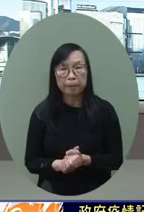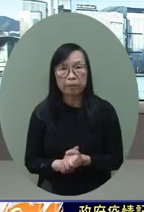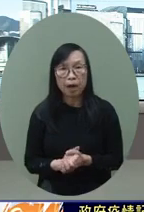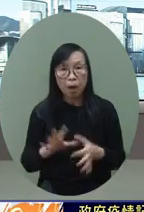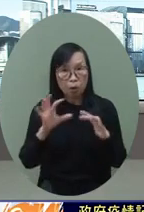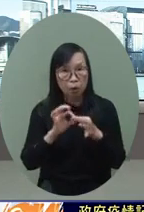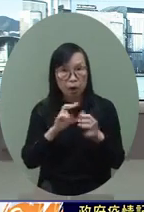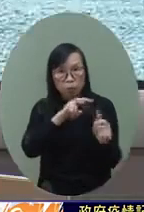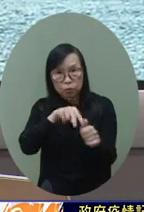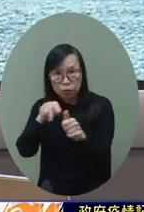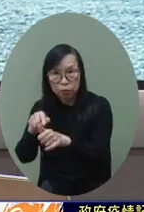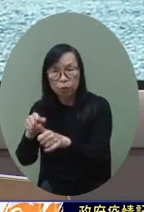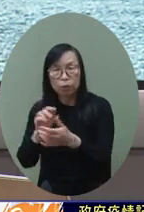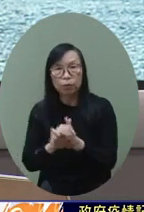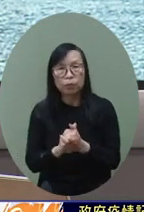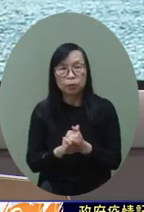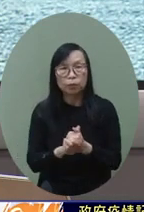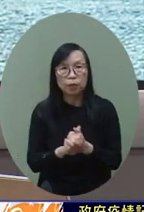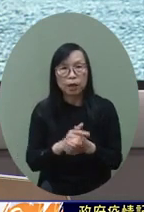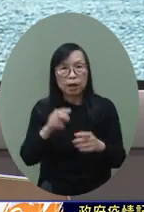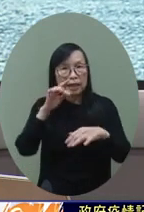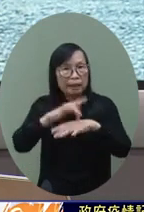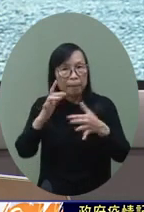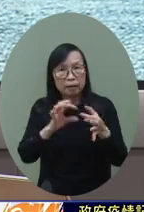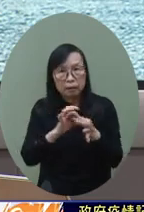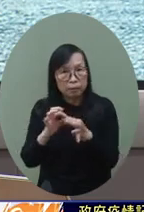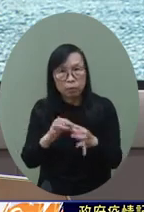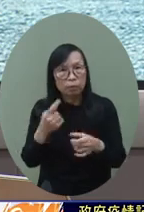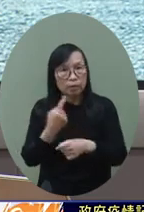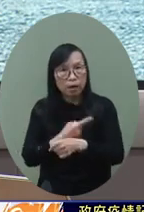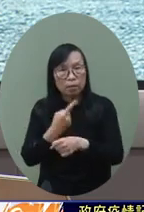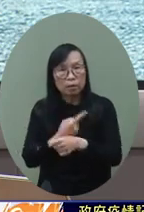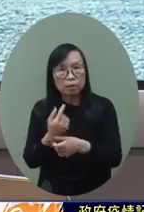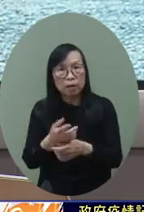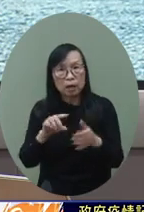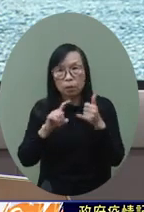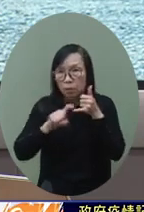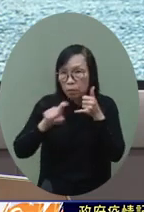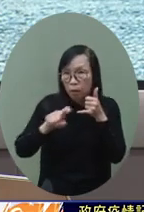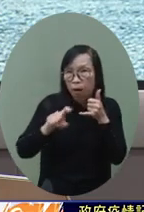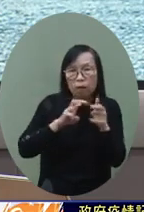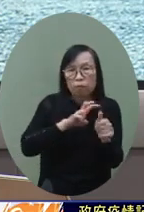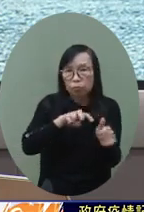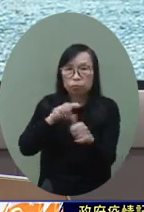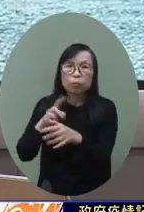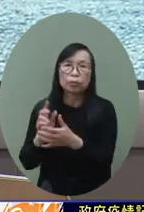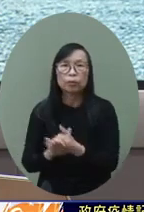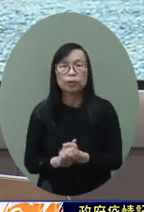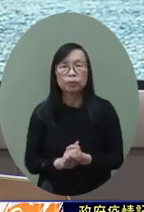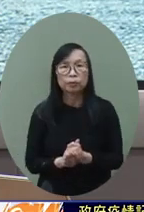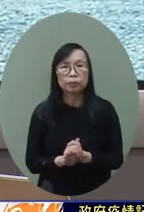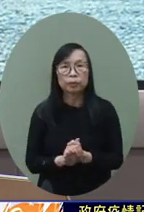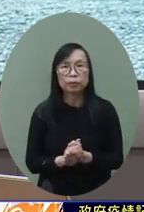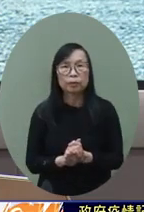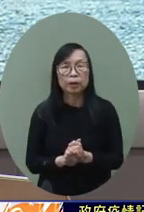關於追蹤嗰、那個緊密接觸者，我哋暫時都係主要都係用電話追蹤嘅。